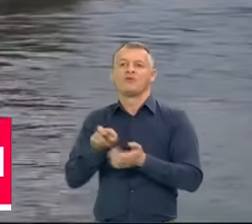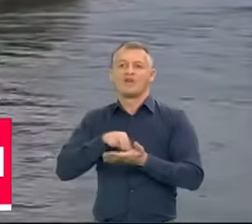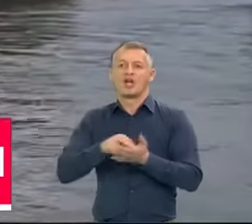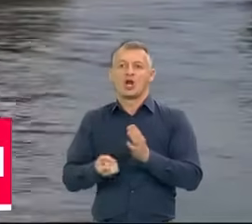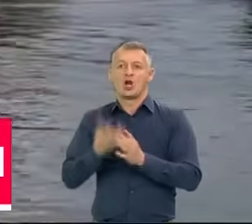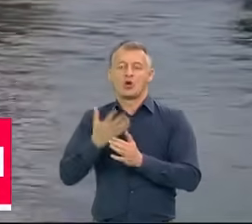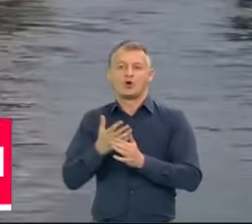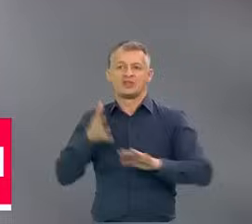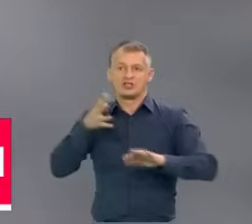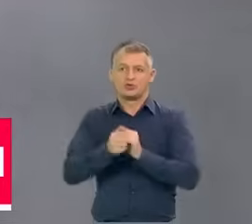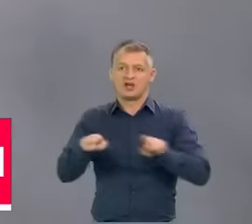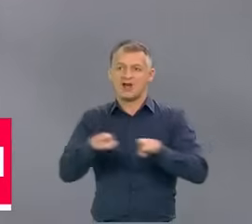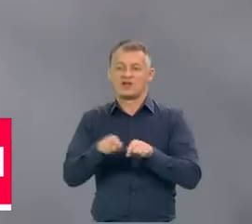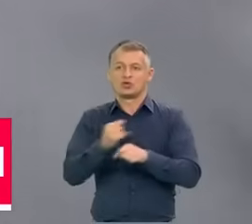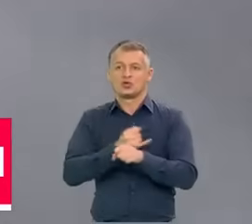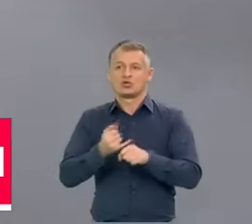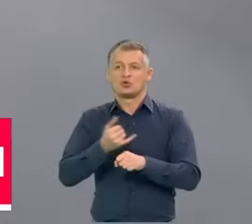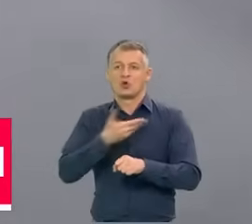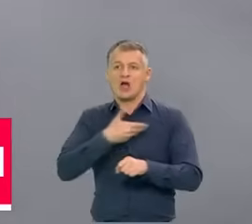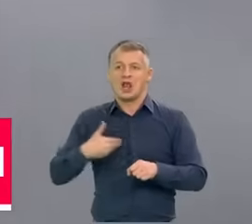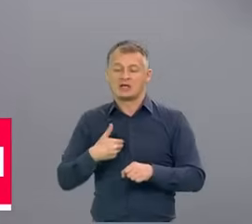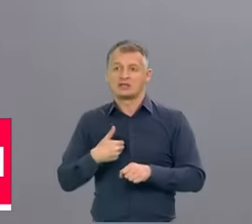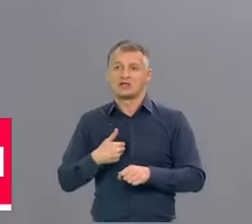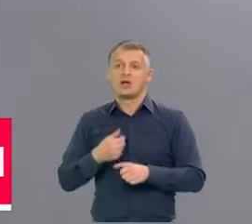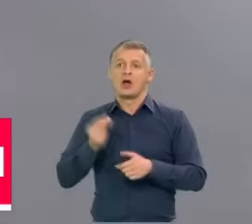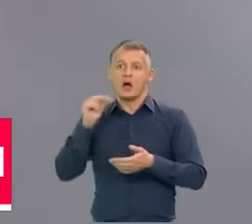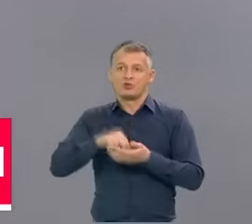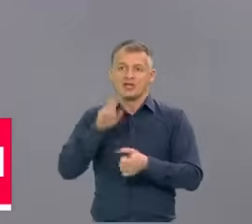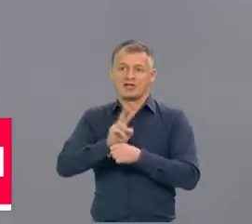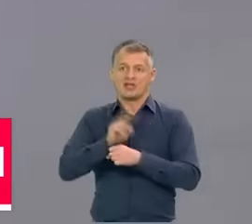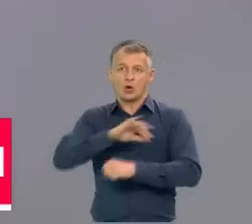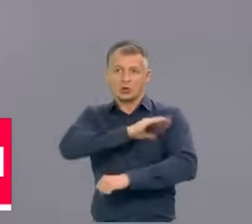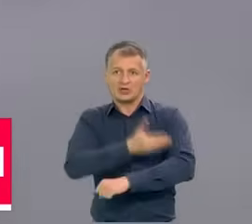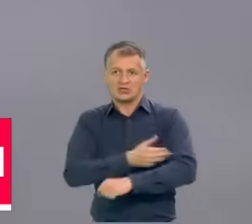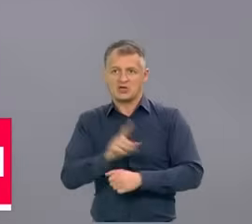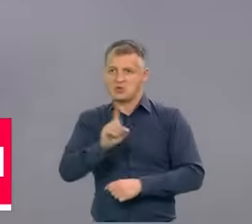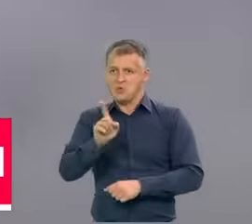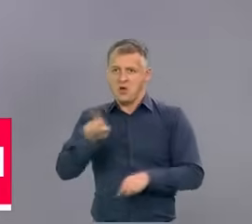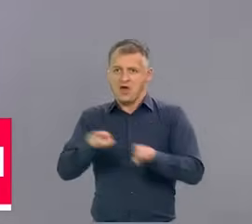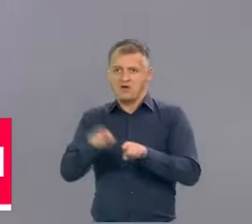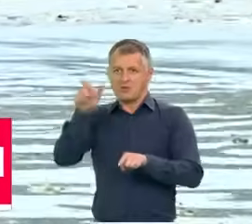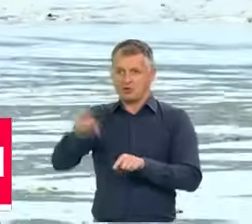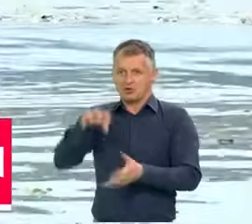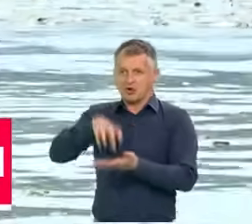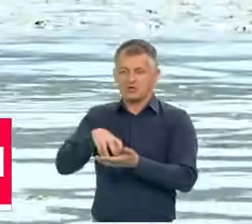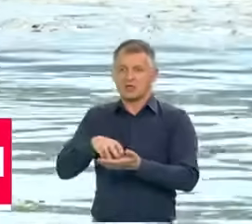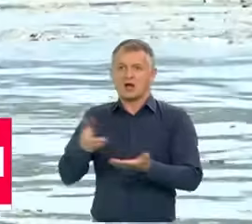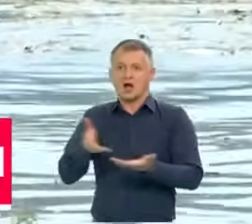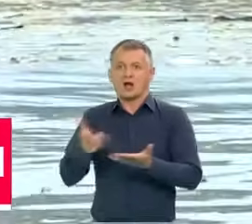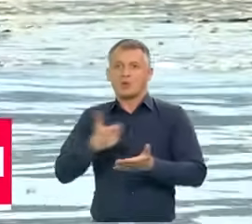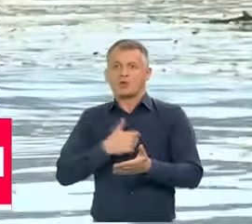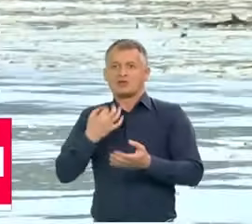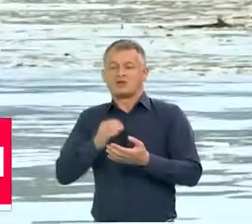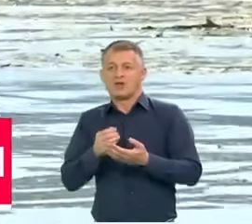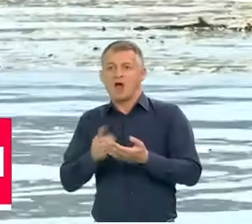ca în județul Galați a cuprins autoritățile dar nu Și localnicii care ar putea fi inundați până la gât în doar câteva